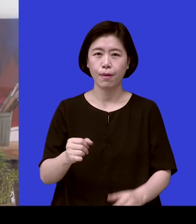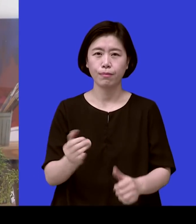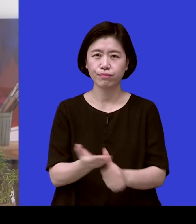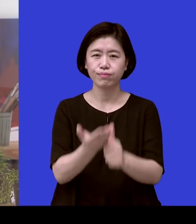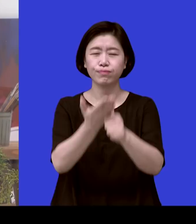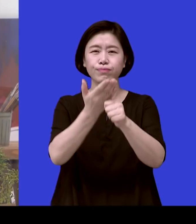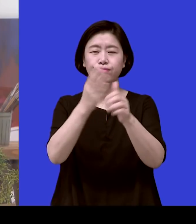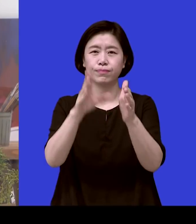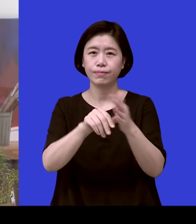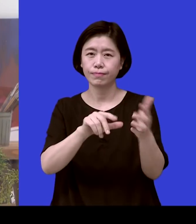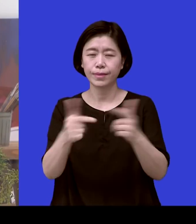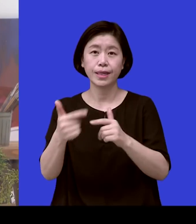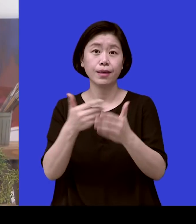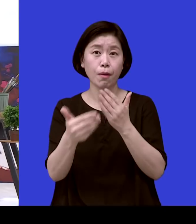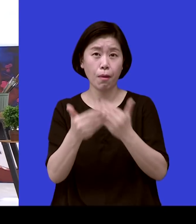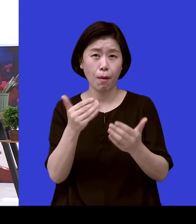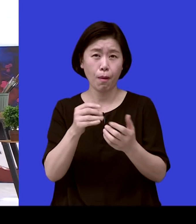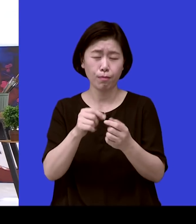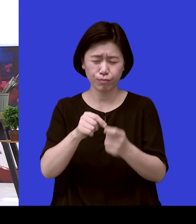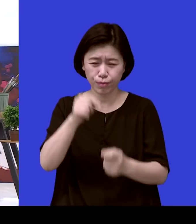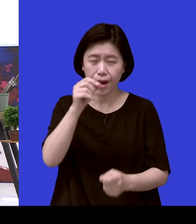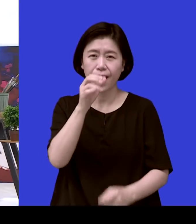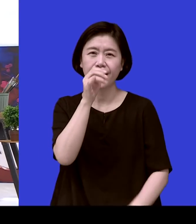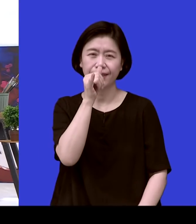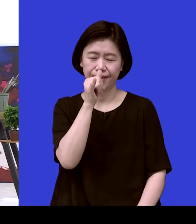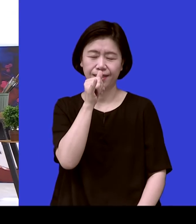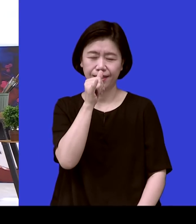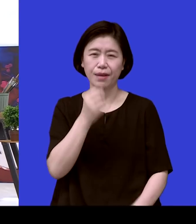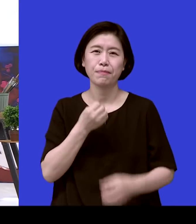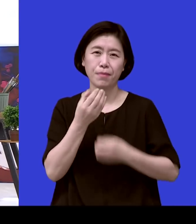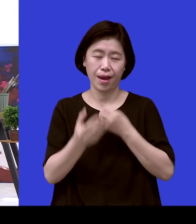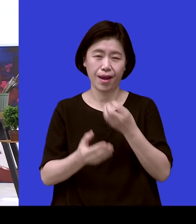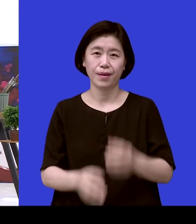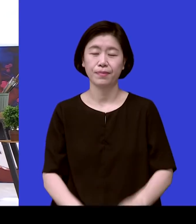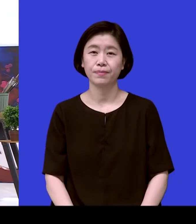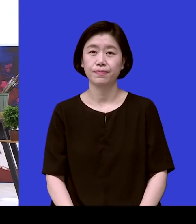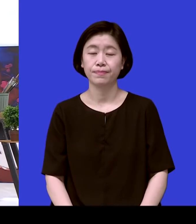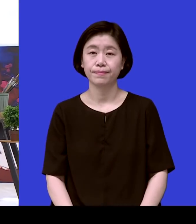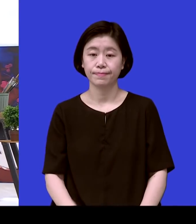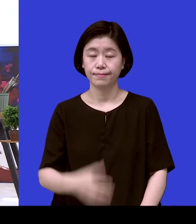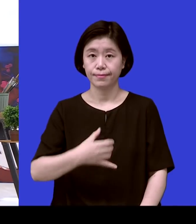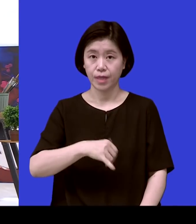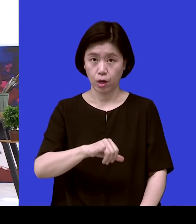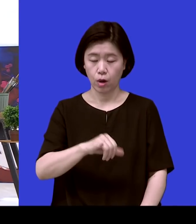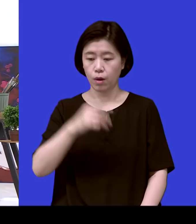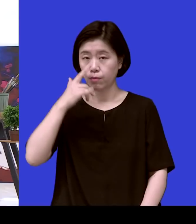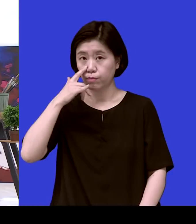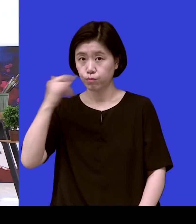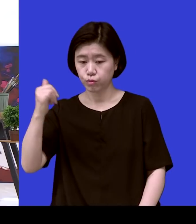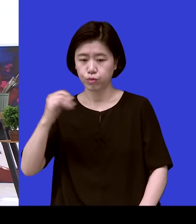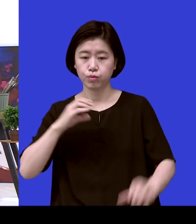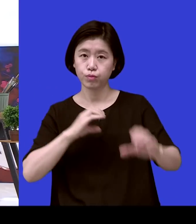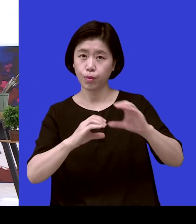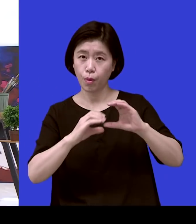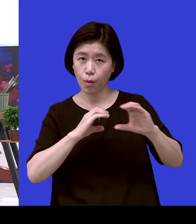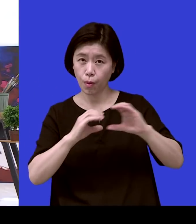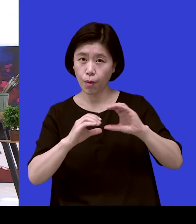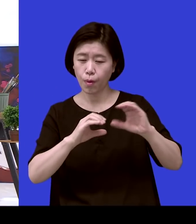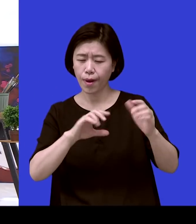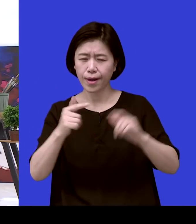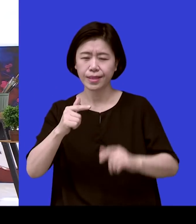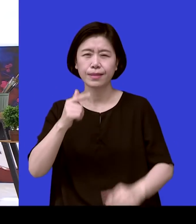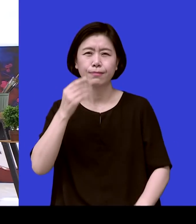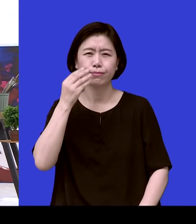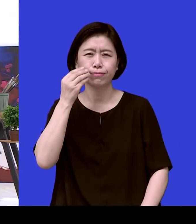체험을 하셨다고 고백하시는 분입니다. 네. 자녀와의 소통 그리고 관계 기술에 대한 좋은 정보.